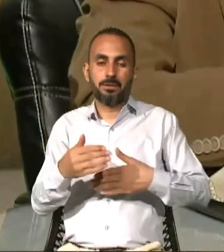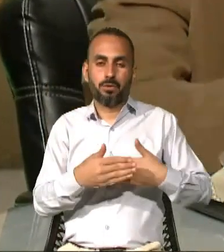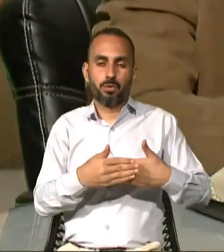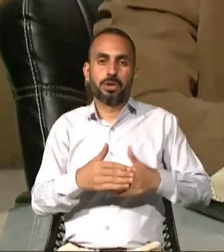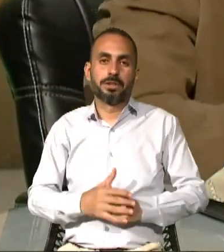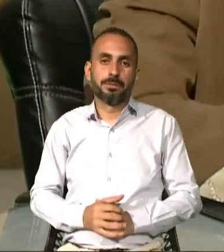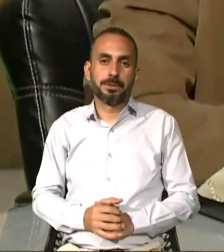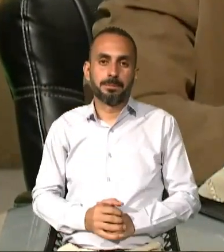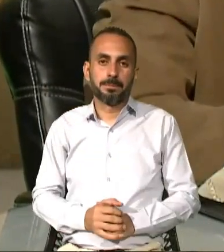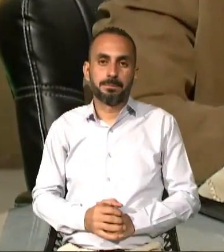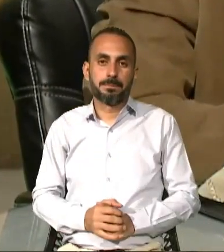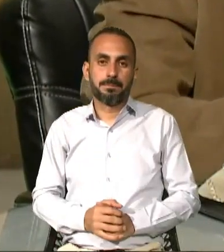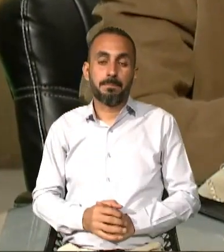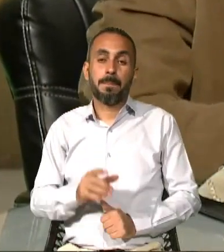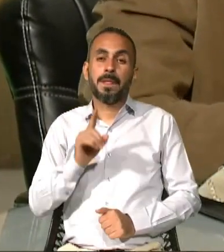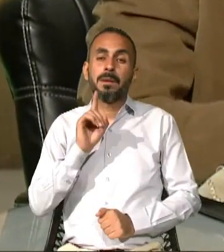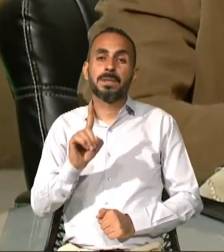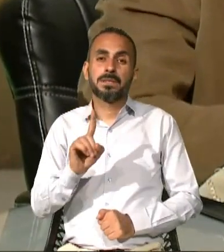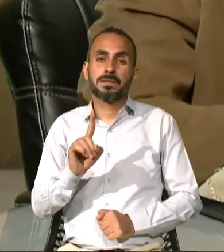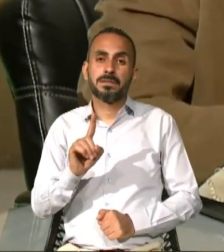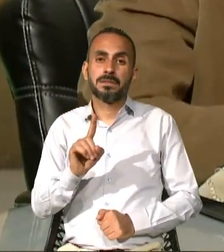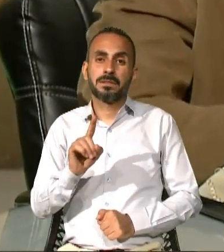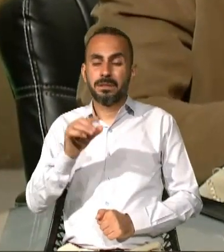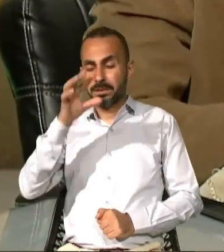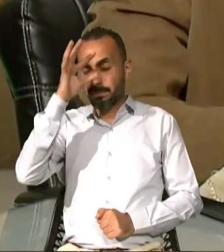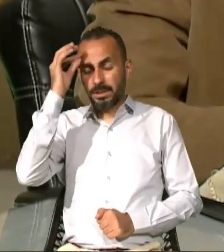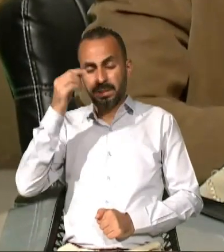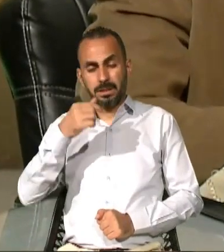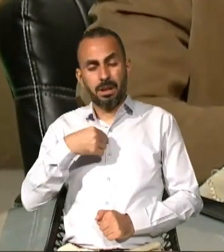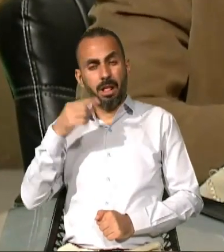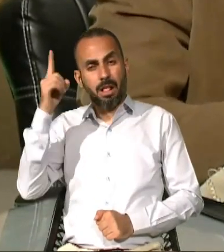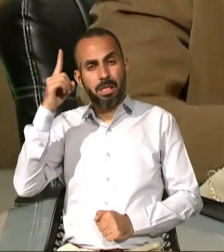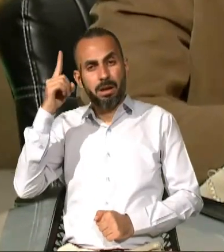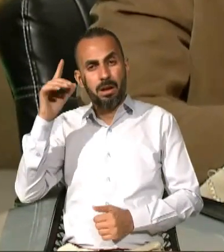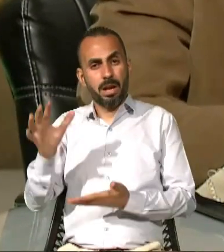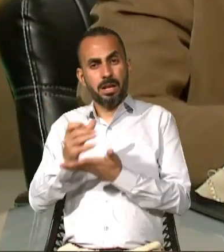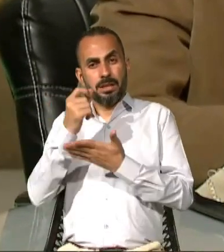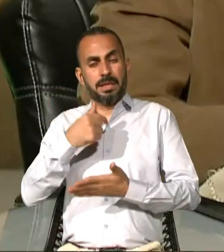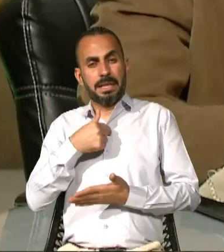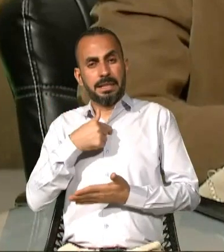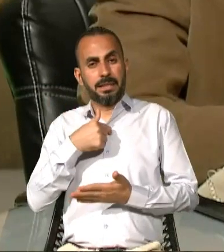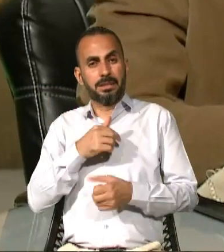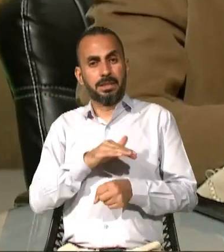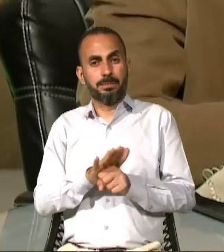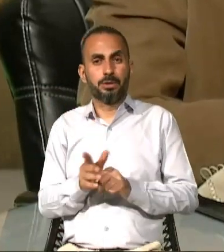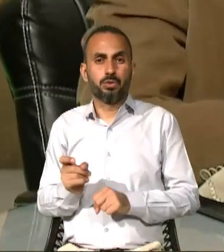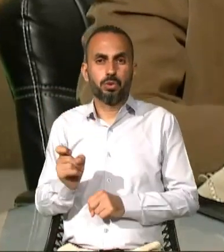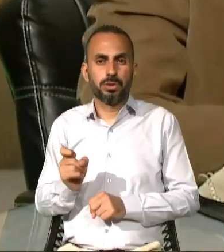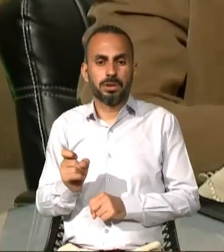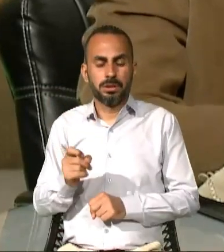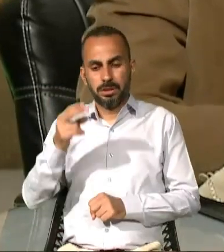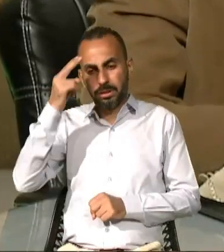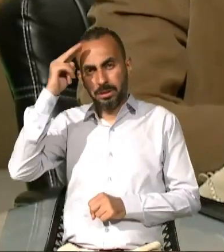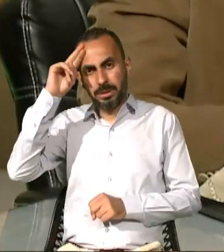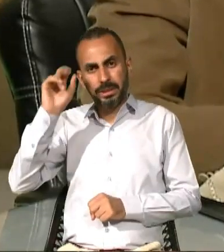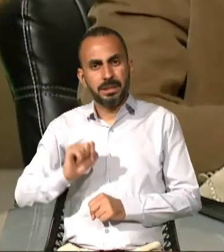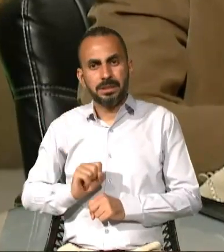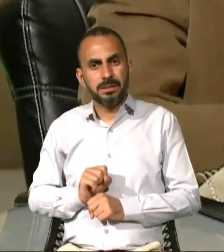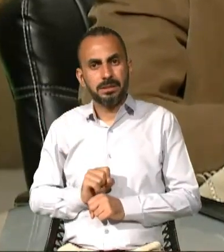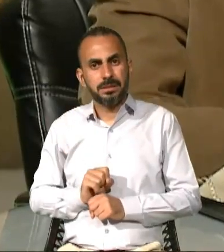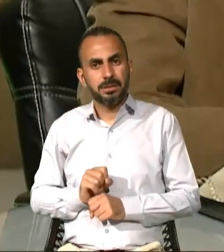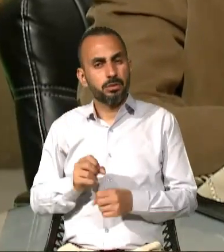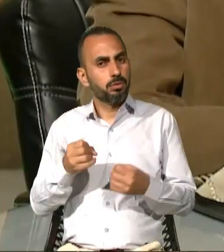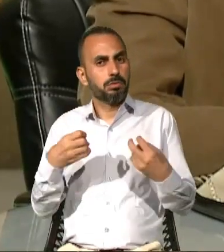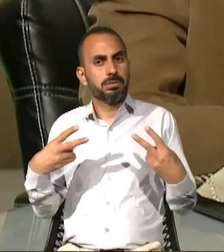ده انا نجيت من كورونا، هل ده يعني انه العالم مش هيعدي لو الرب ادام في في في